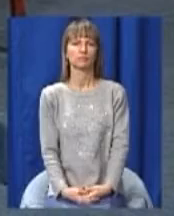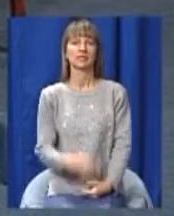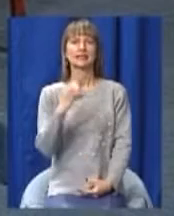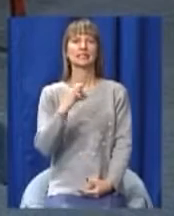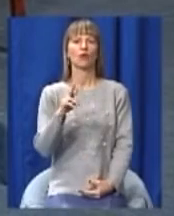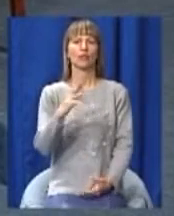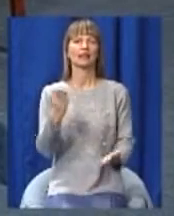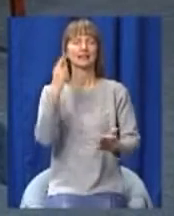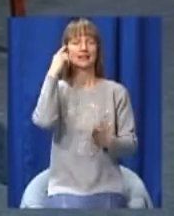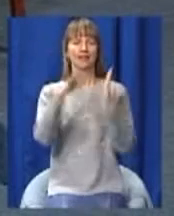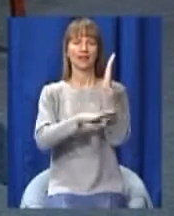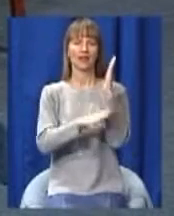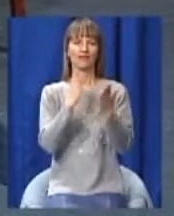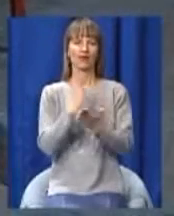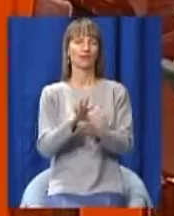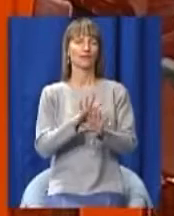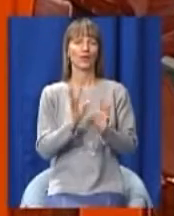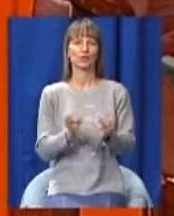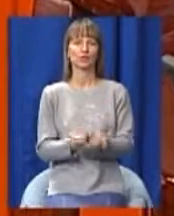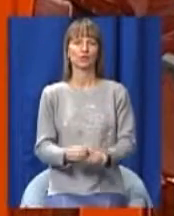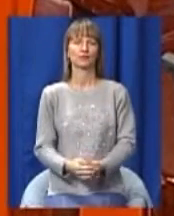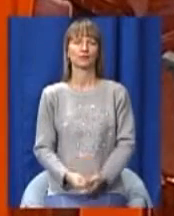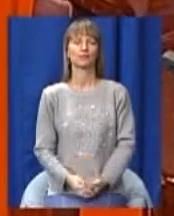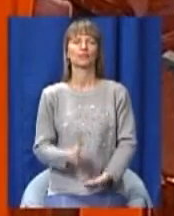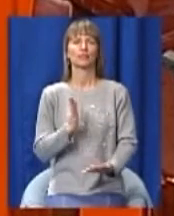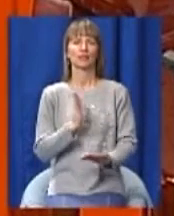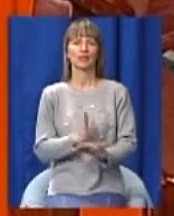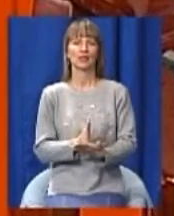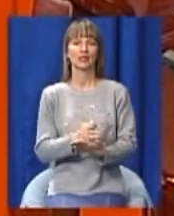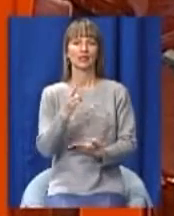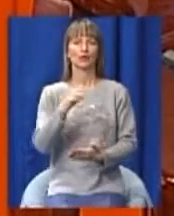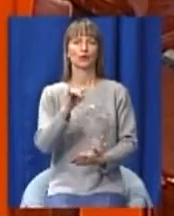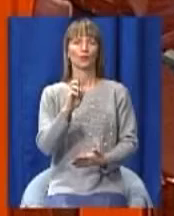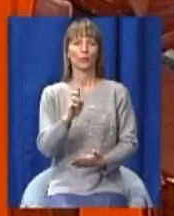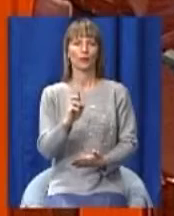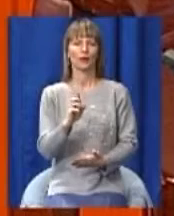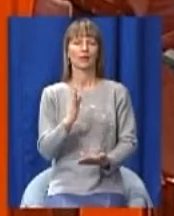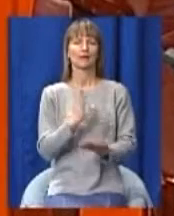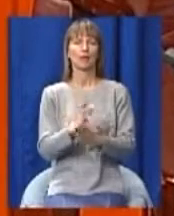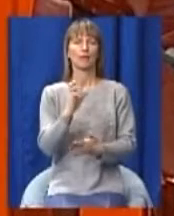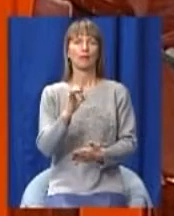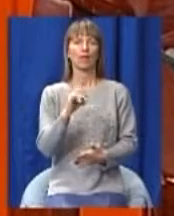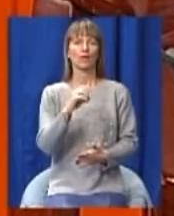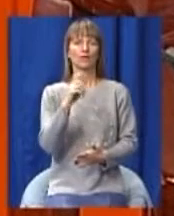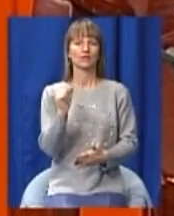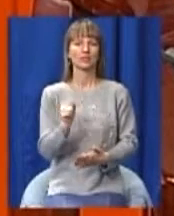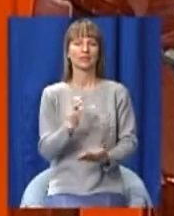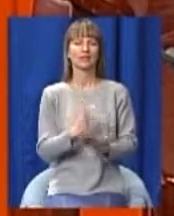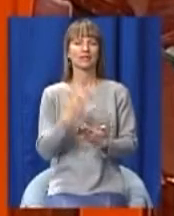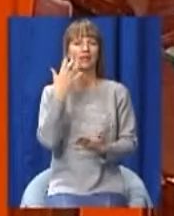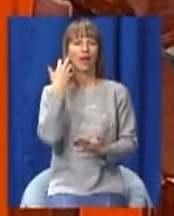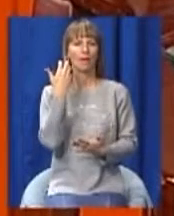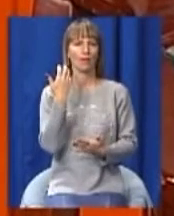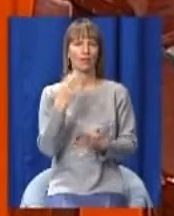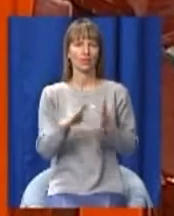Соня, а какие ты знаешь дерева є взагалі? Есть дуб, есть береза, есть